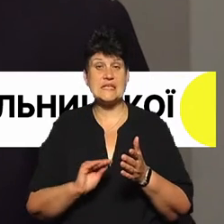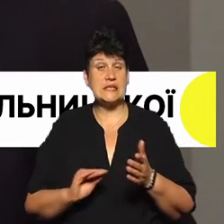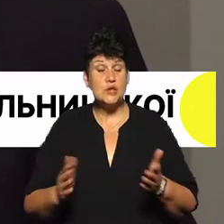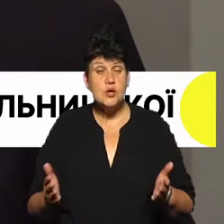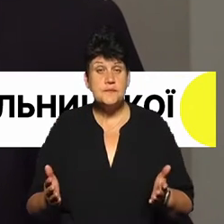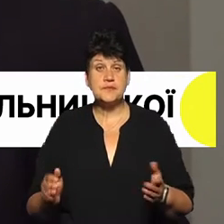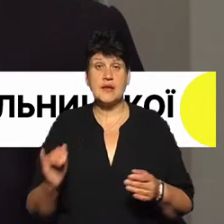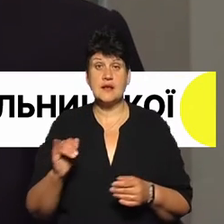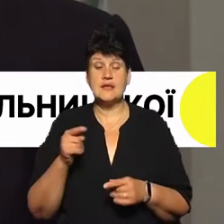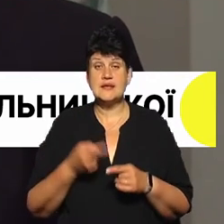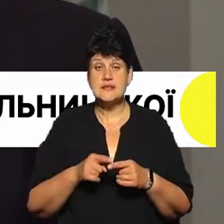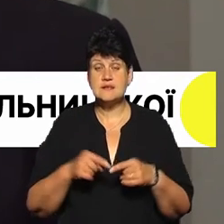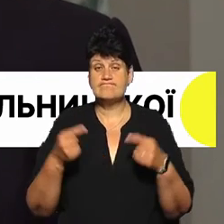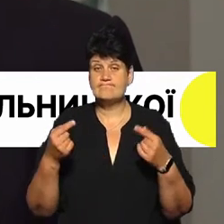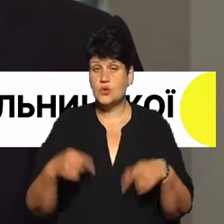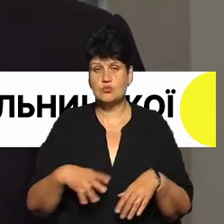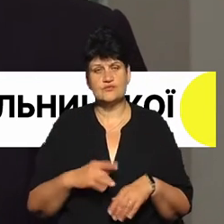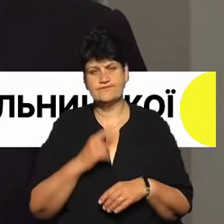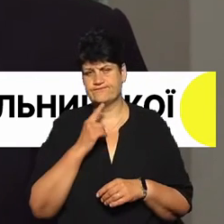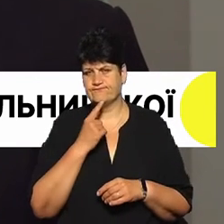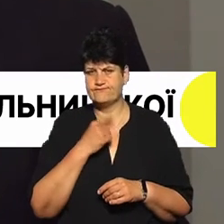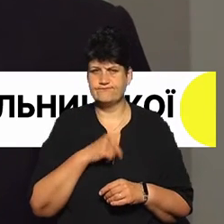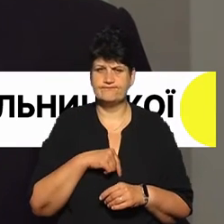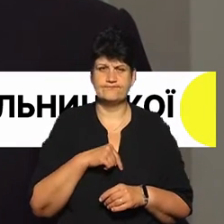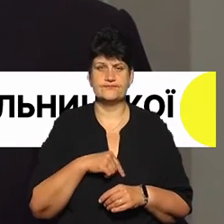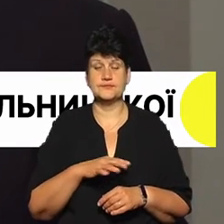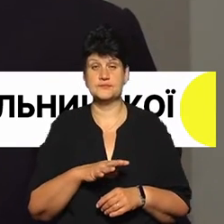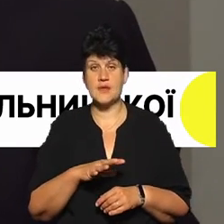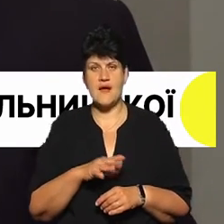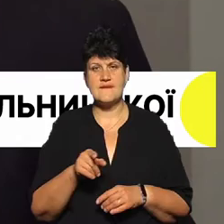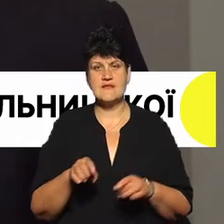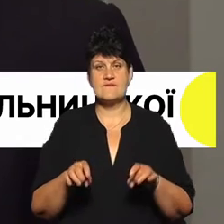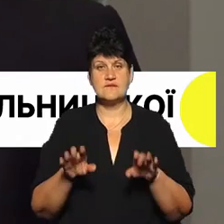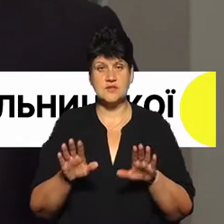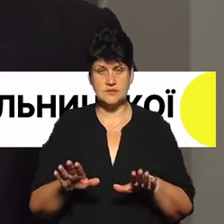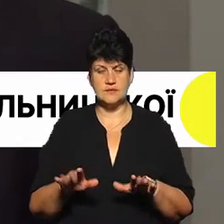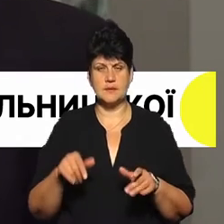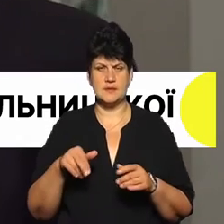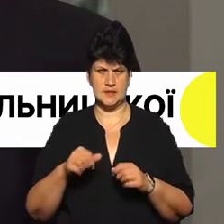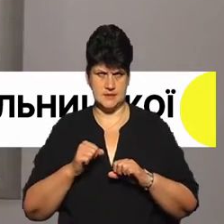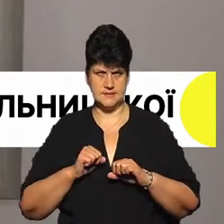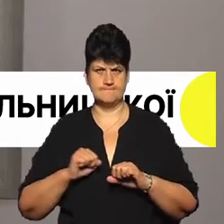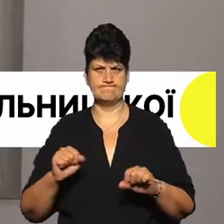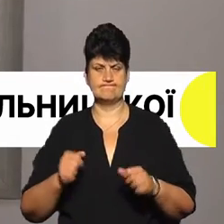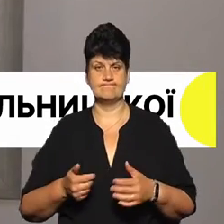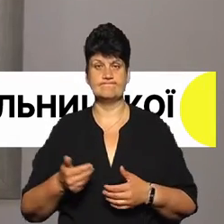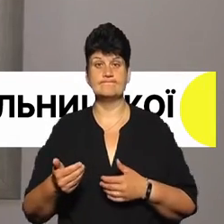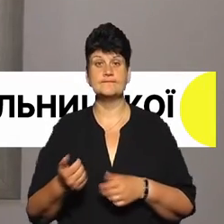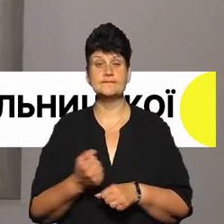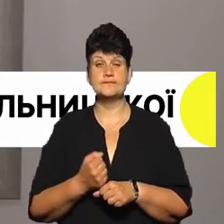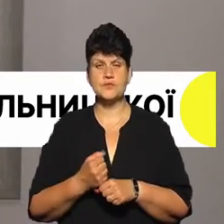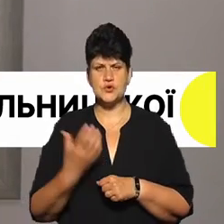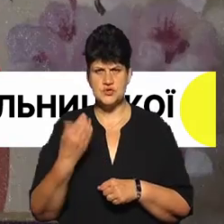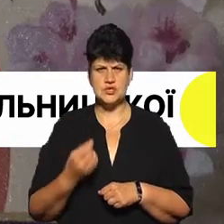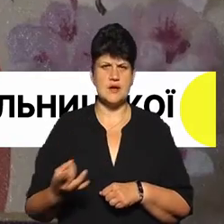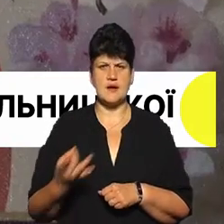таке фіаско було дуже важко перенести, але він вирішив піти на сміливий крок про те, щоб ще раз поставити